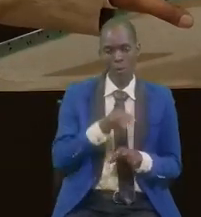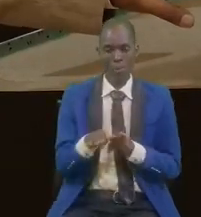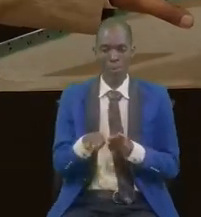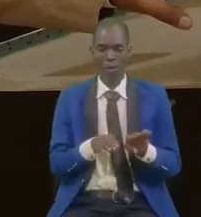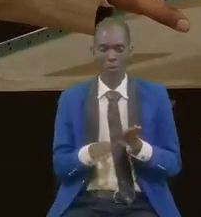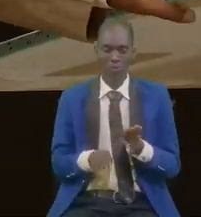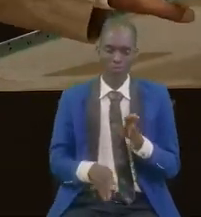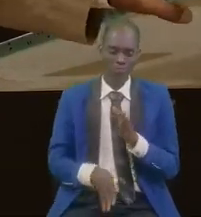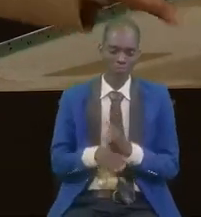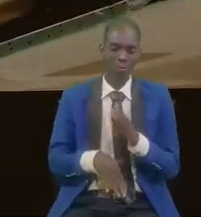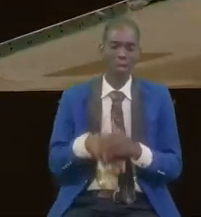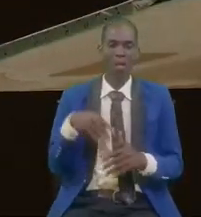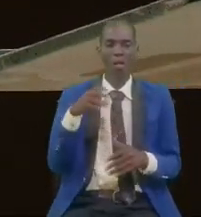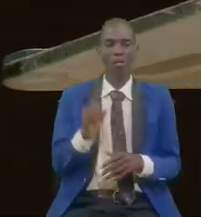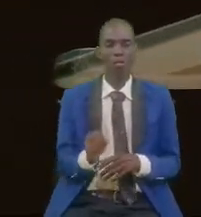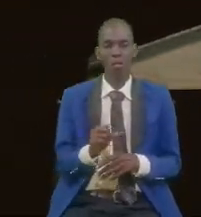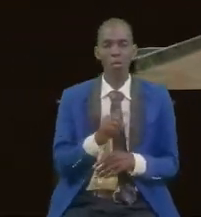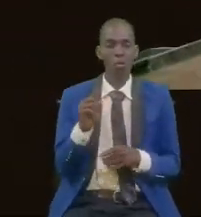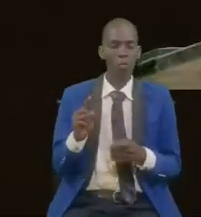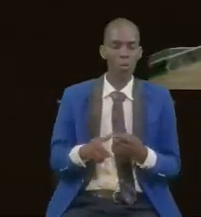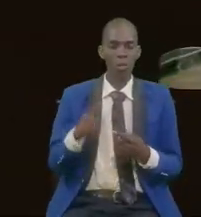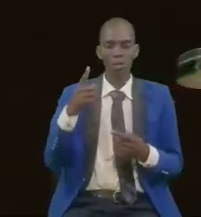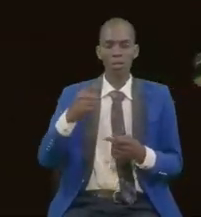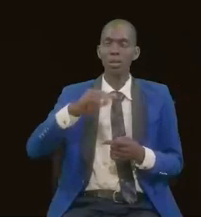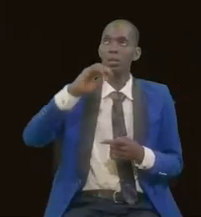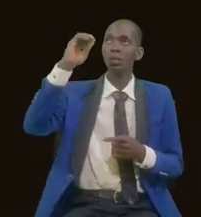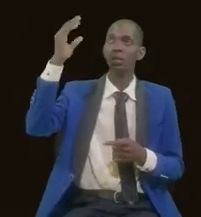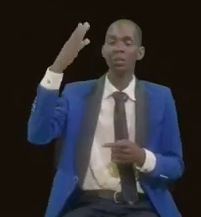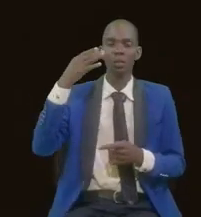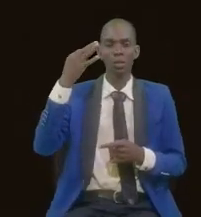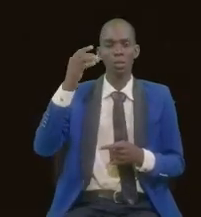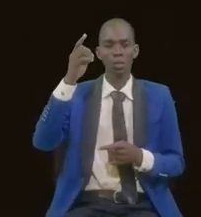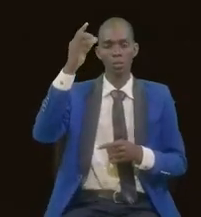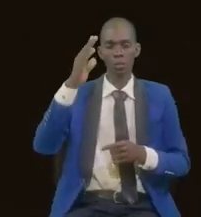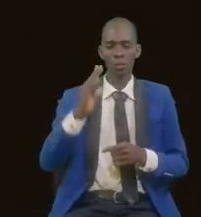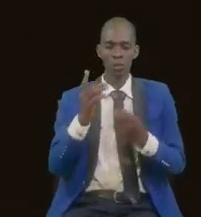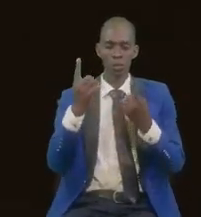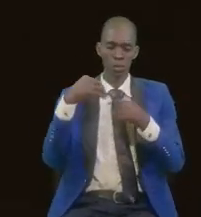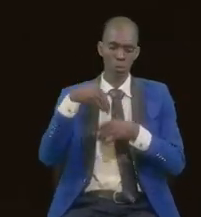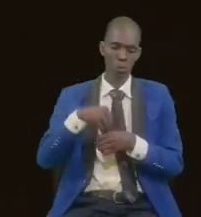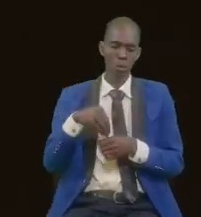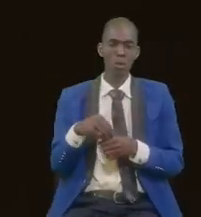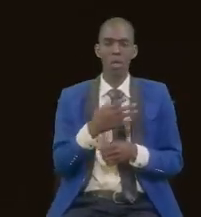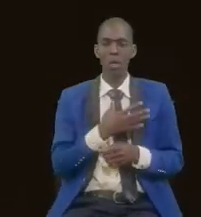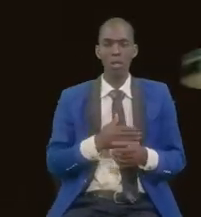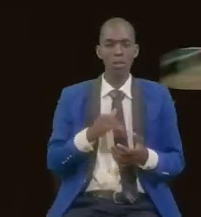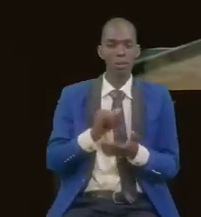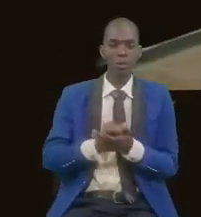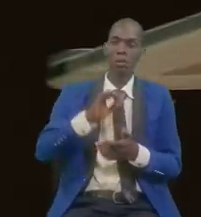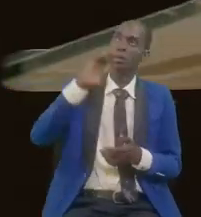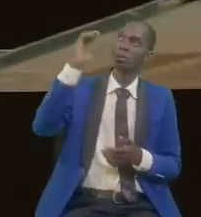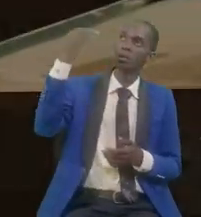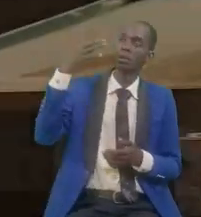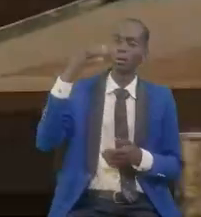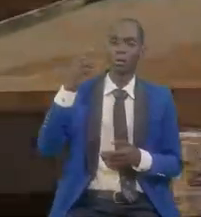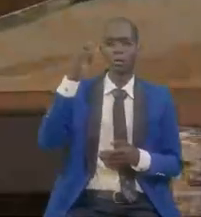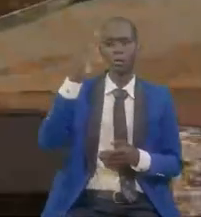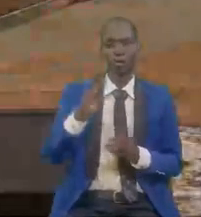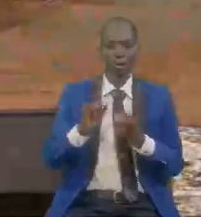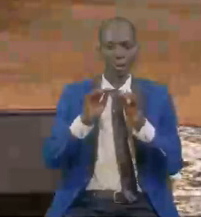comportement fou sort, les choses sortent quand la grâce de Dieu entre. La grâce de Dieu